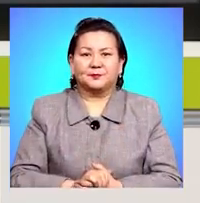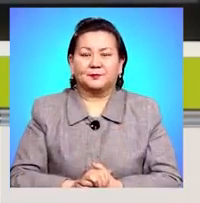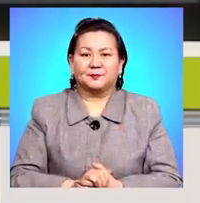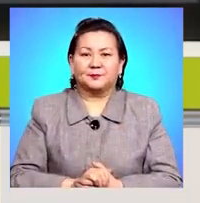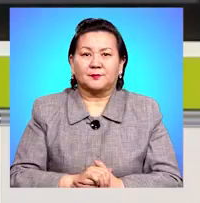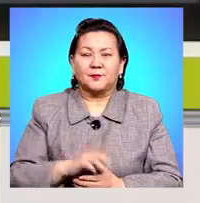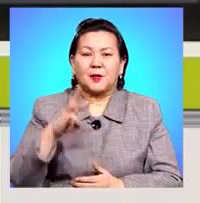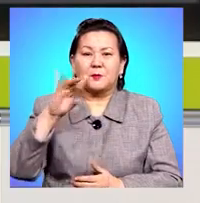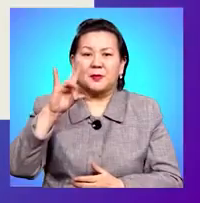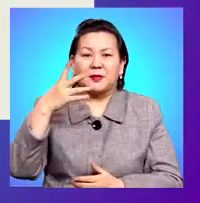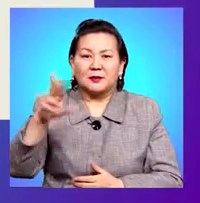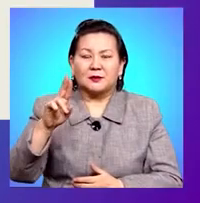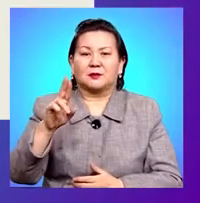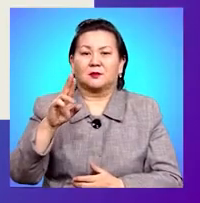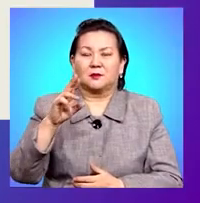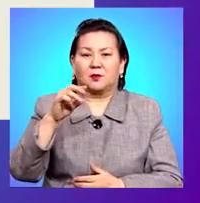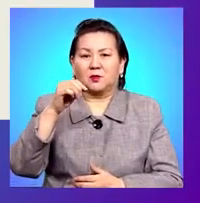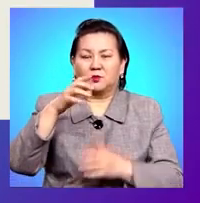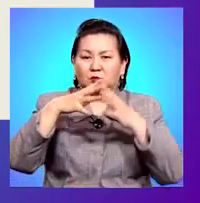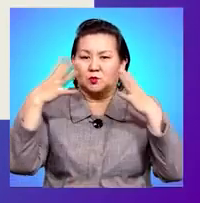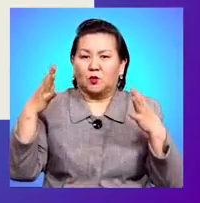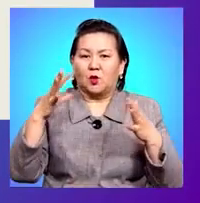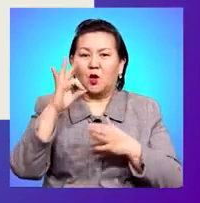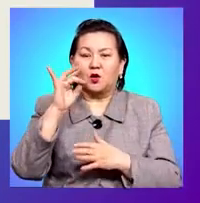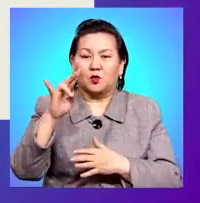За Мэргэд Гархийн Орон энэ маш том бүтээл.